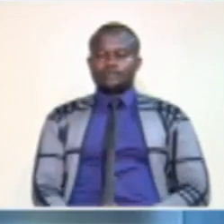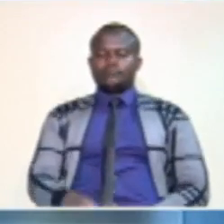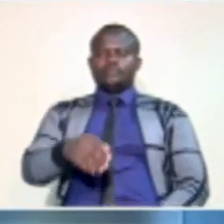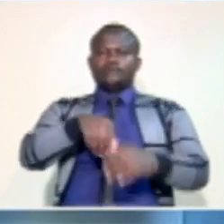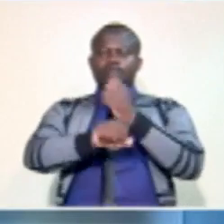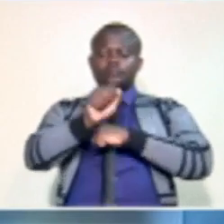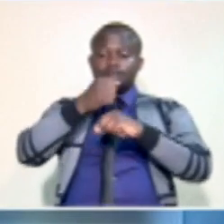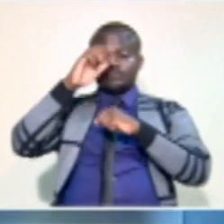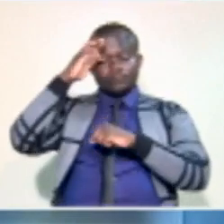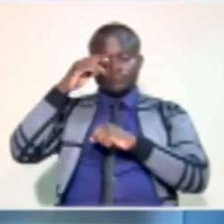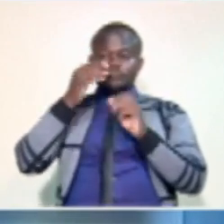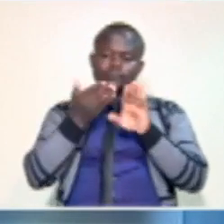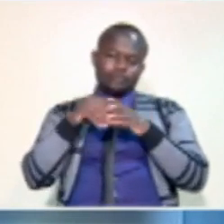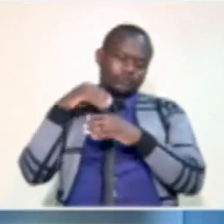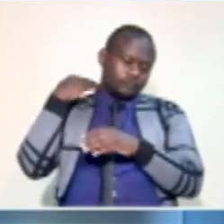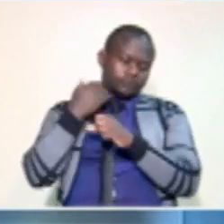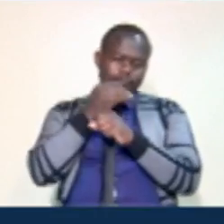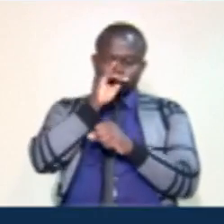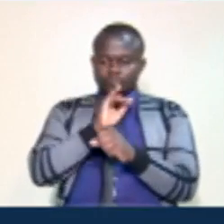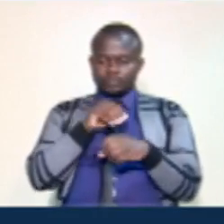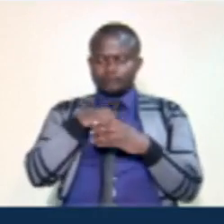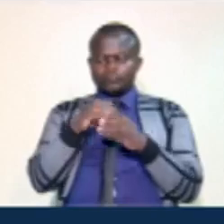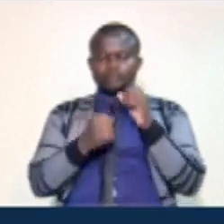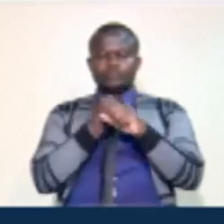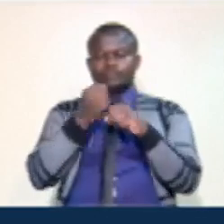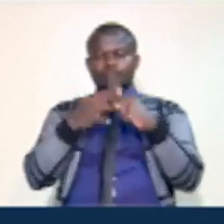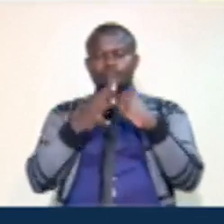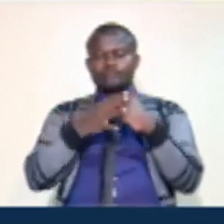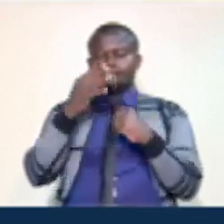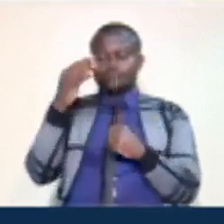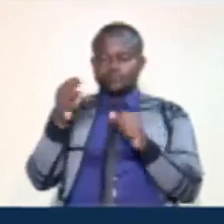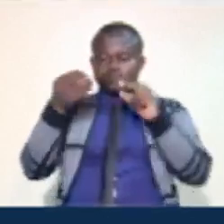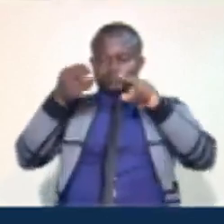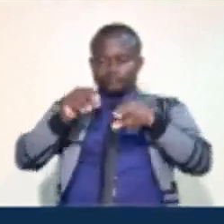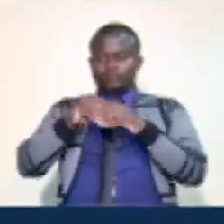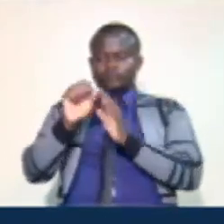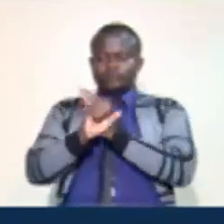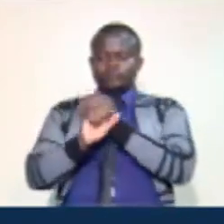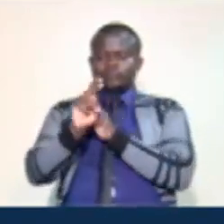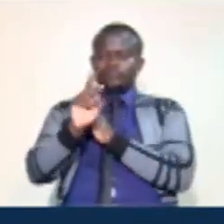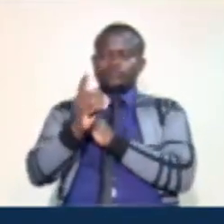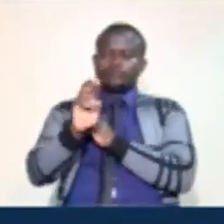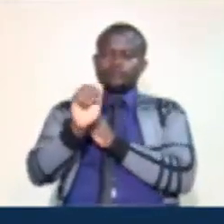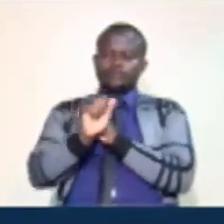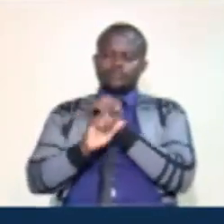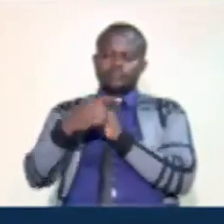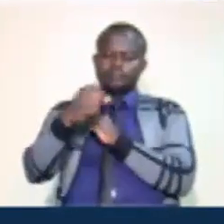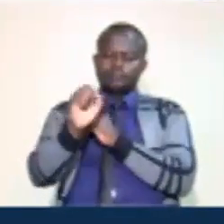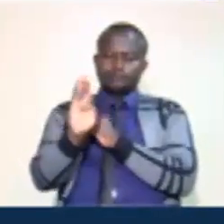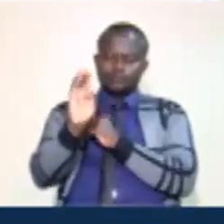Igikorwa cyo kwibuka abazize Jenoside yakorewe Abatutsi mu mwaka w'1994 cyabereye mu Murenge wa Ndera ho mu Karere ka